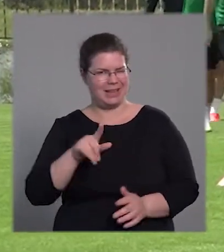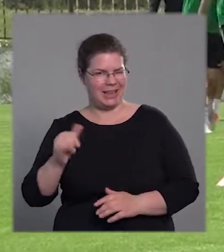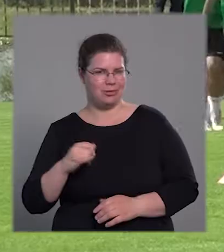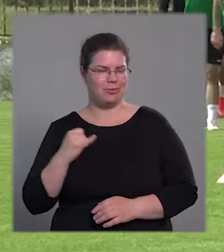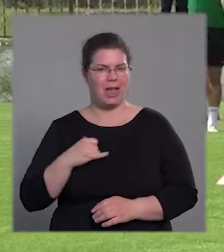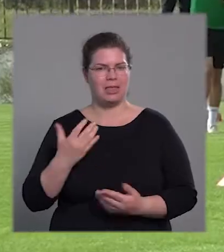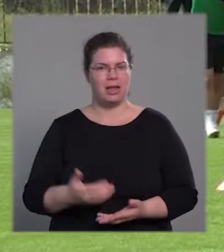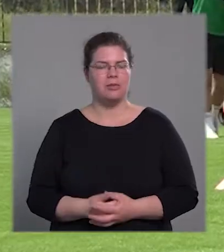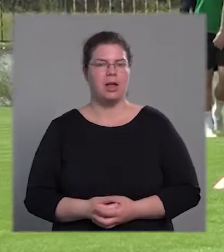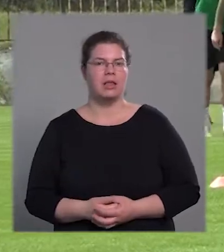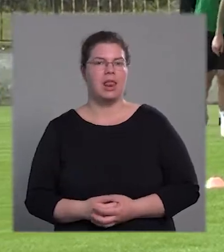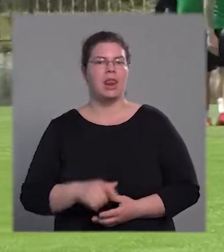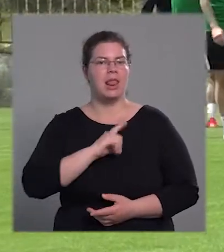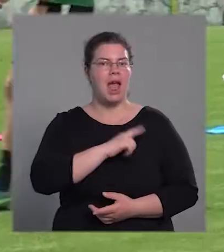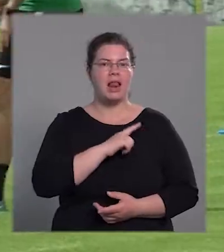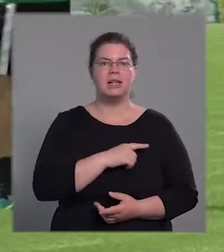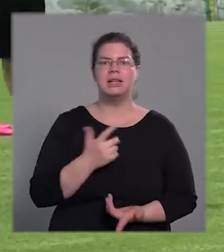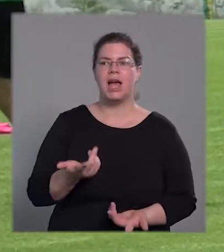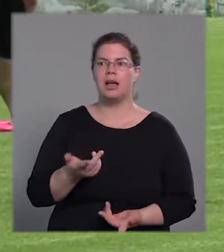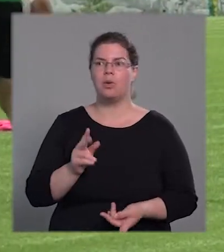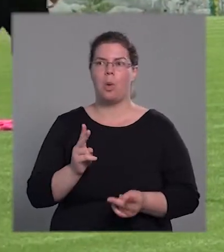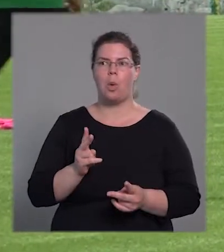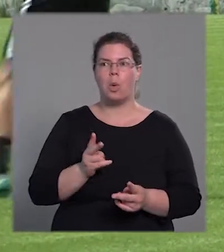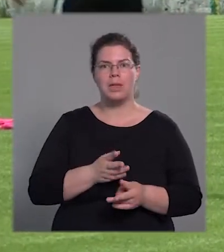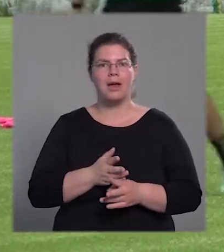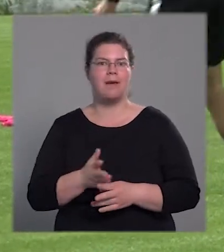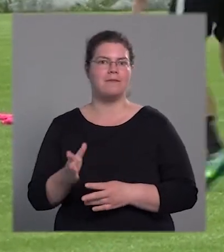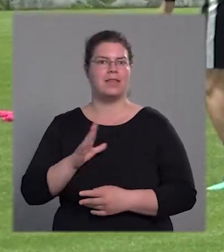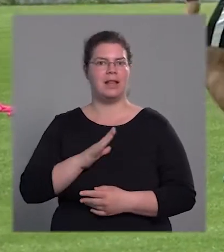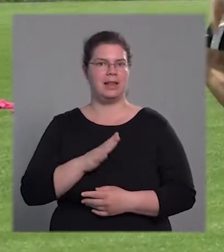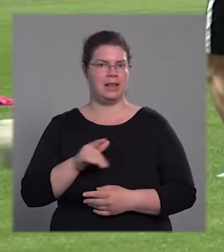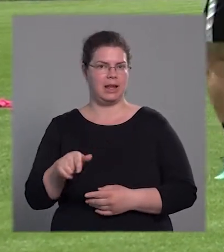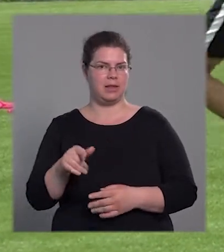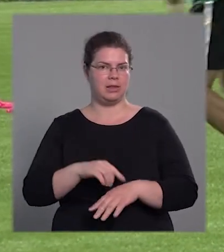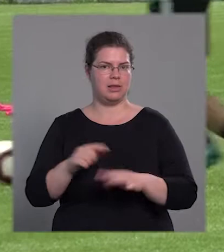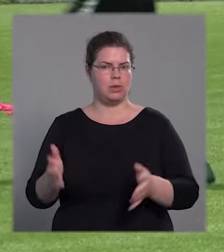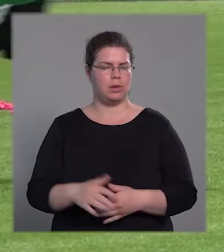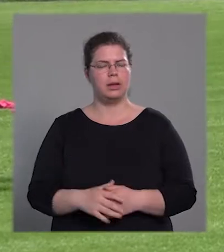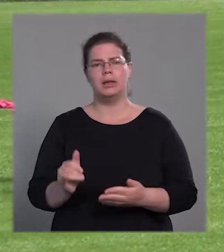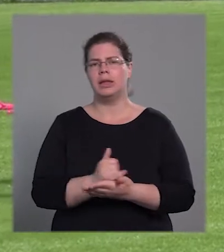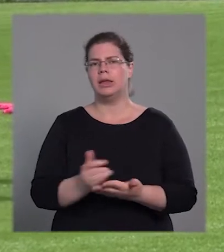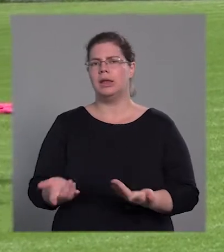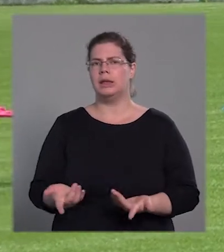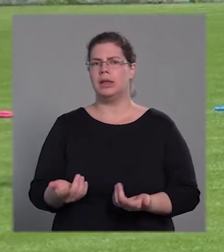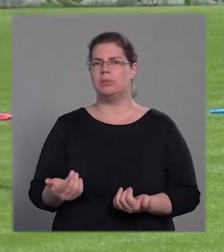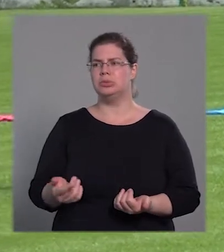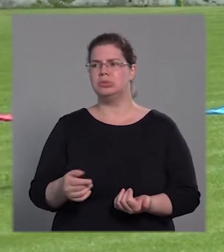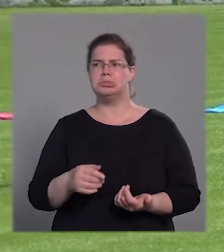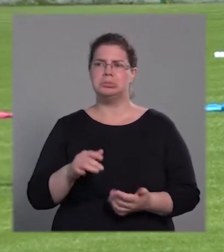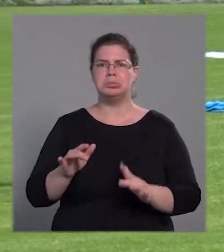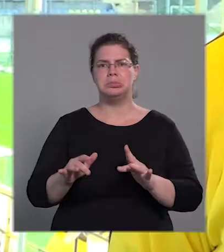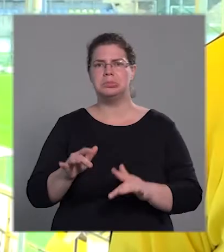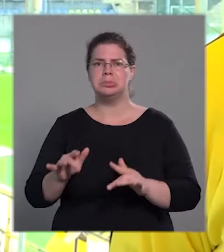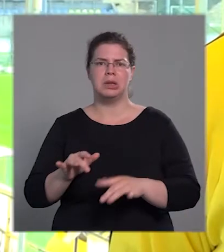vagy, lelkileg hogy vészeltétek át ezt az időszakot? Hát igazából az első pár